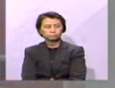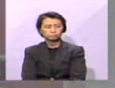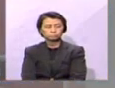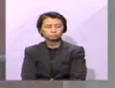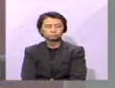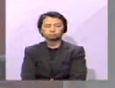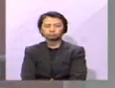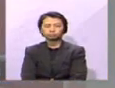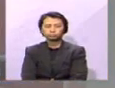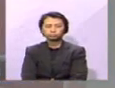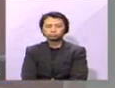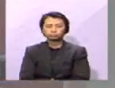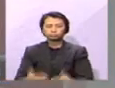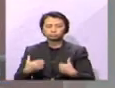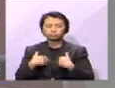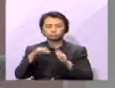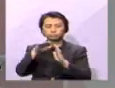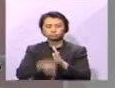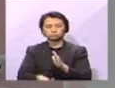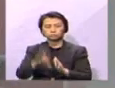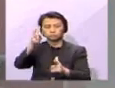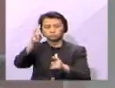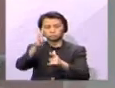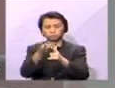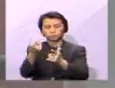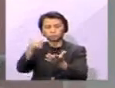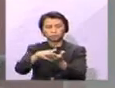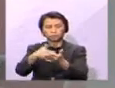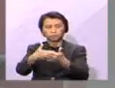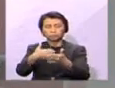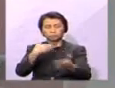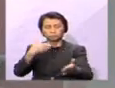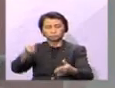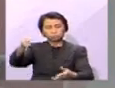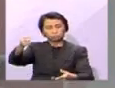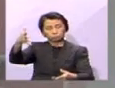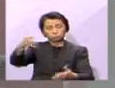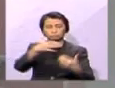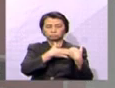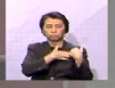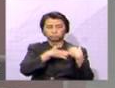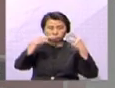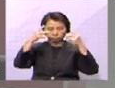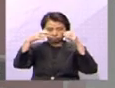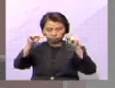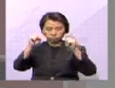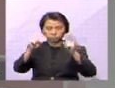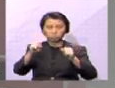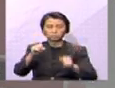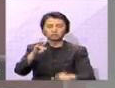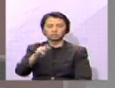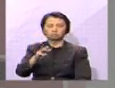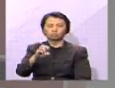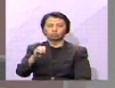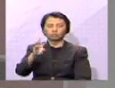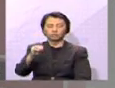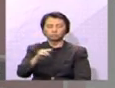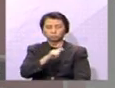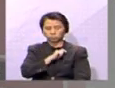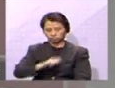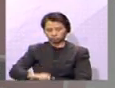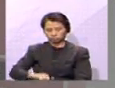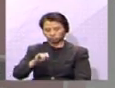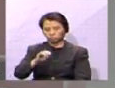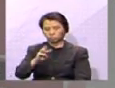akhir berbaki kurang en bulan sahaja lagi sebelum melepaskan jawatan presiden Majlis olimpik Malaysia mom tunku Tan Sri